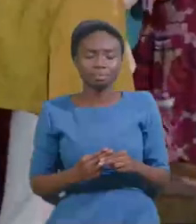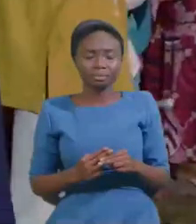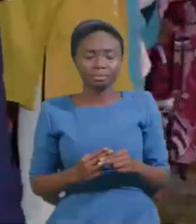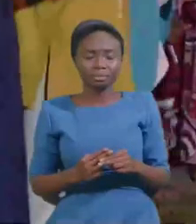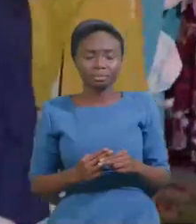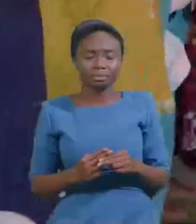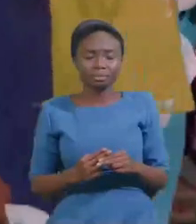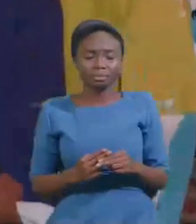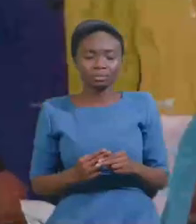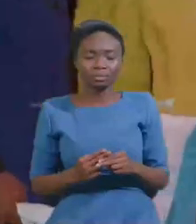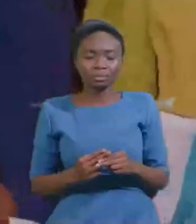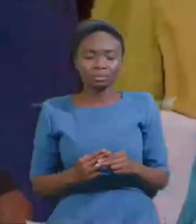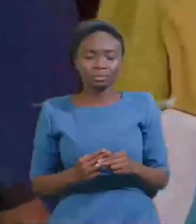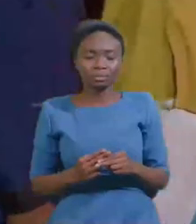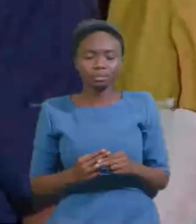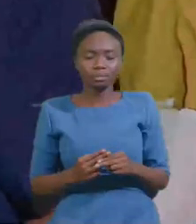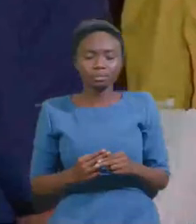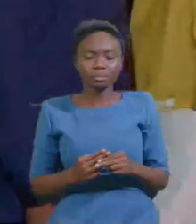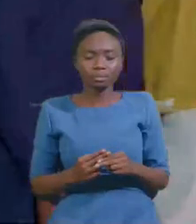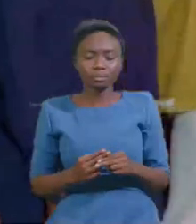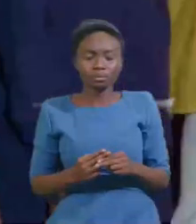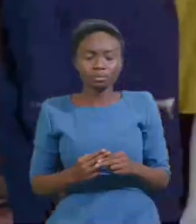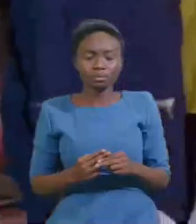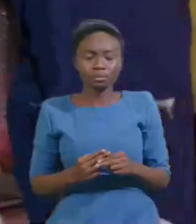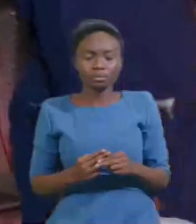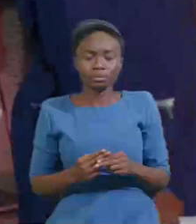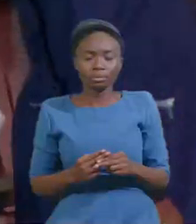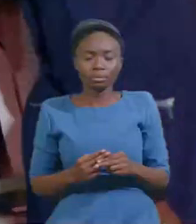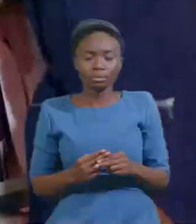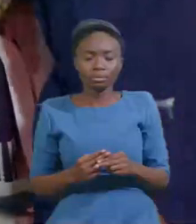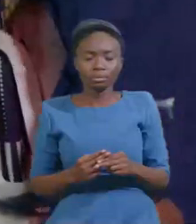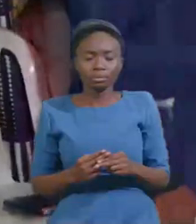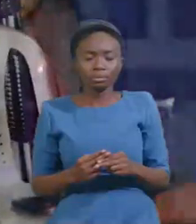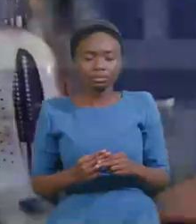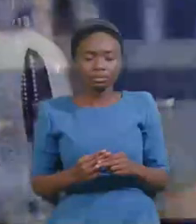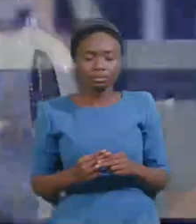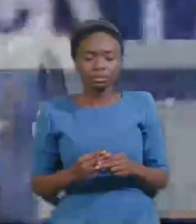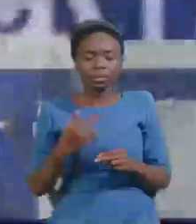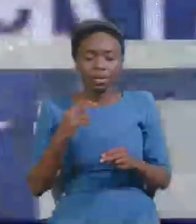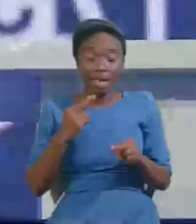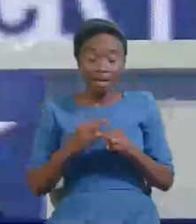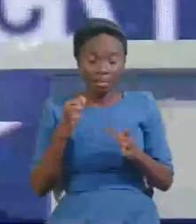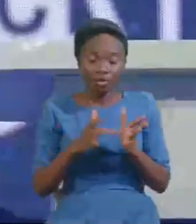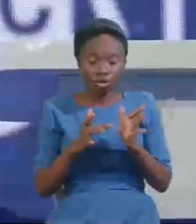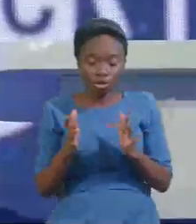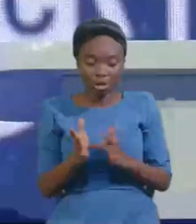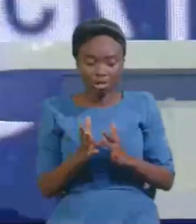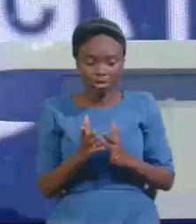infirmité, douleur sur le corps, je te commande, sois guéri au nom de Jésus.